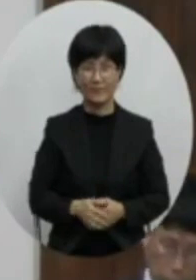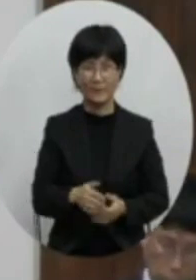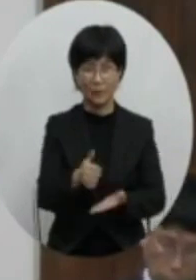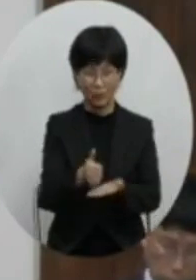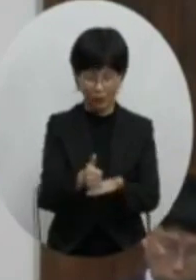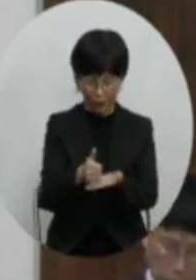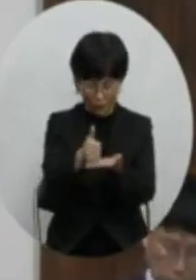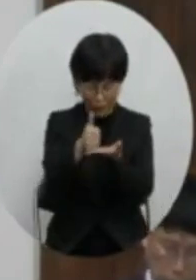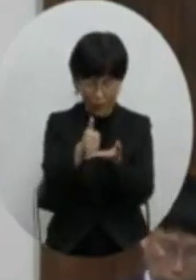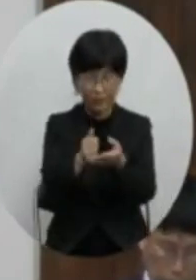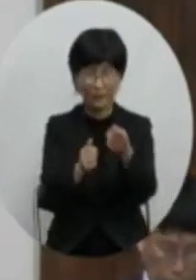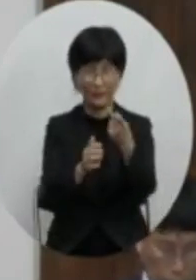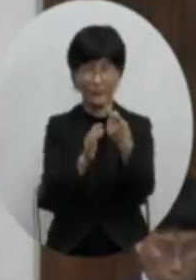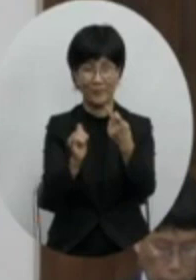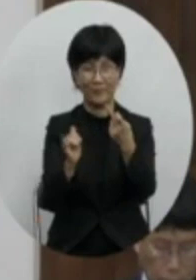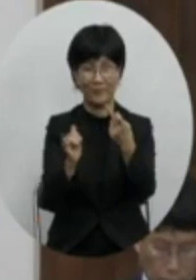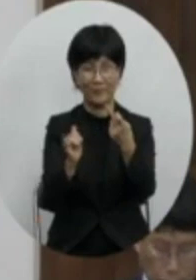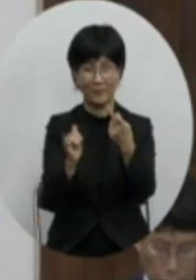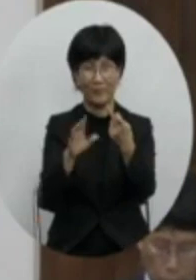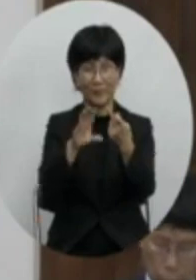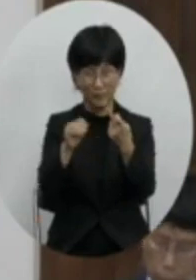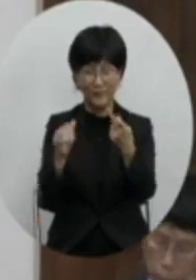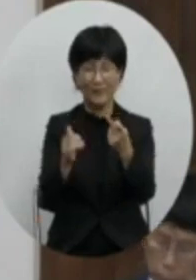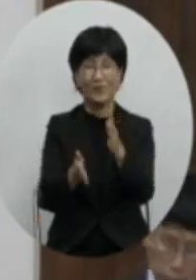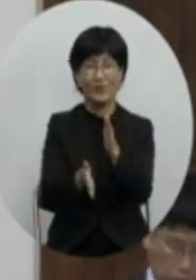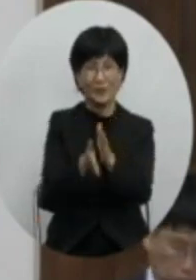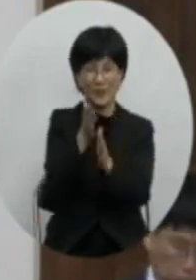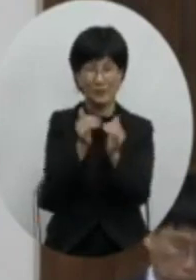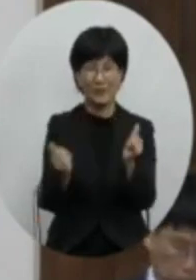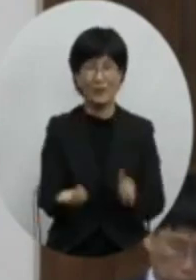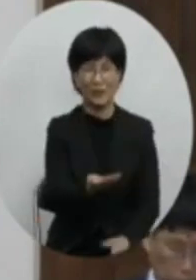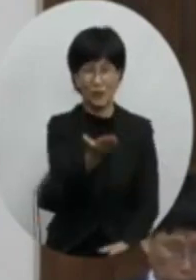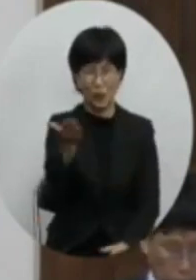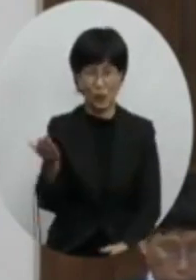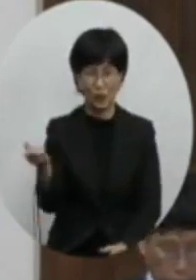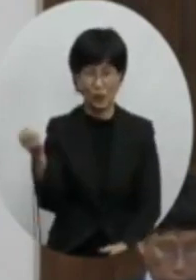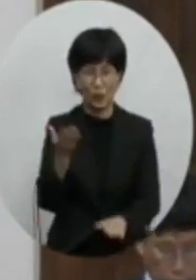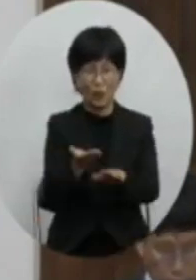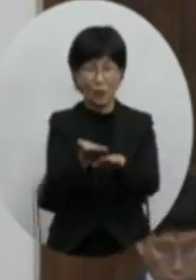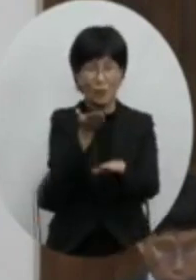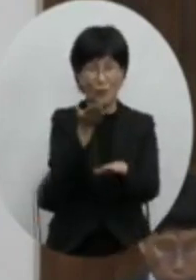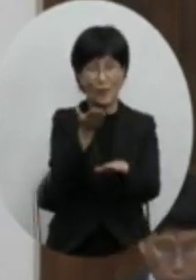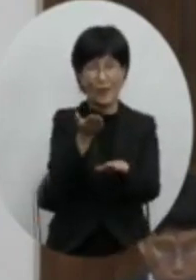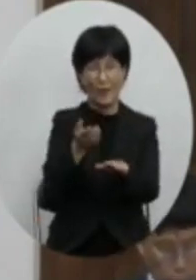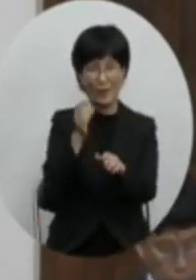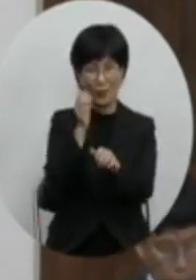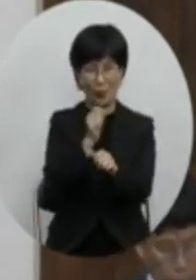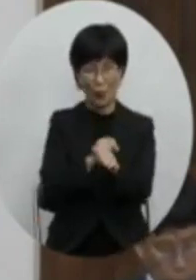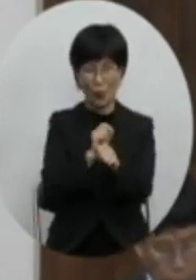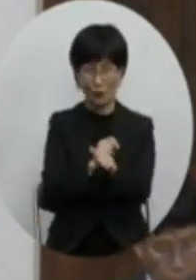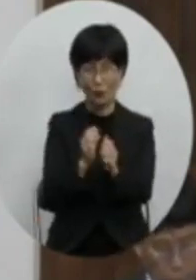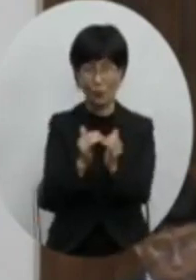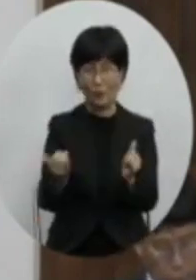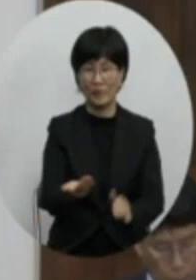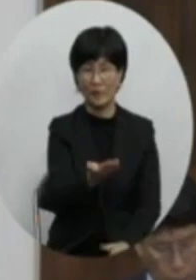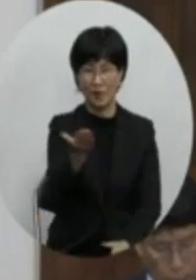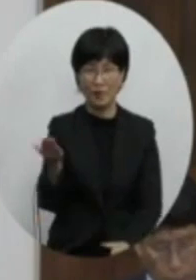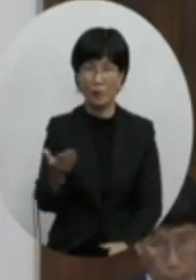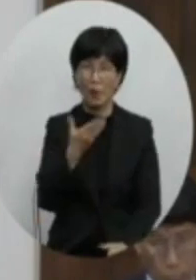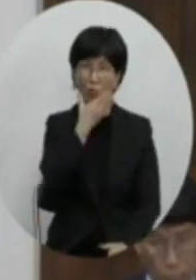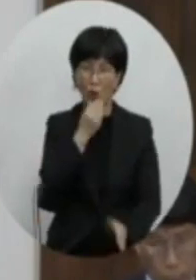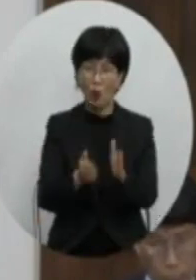존경하는 12만 여주 시민 여러분, 그리고 선배 동료 의원 여러분,